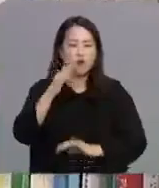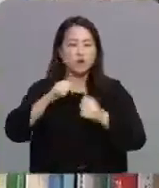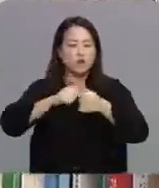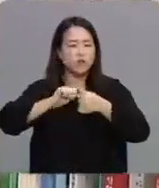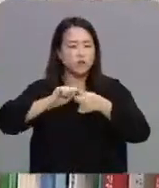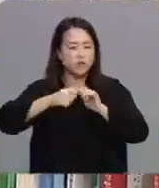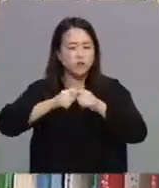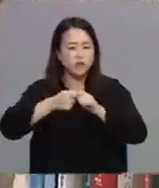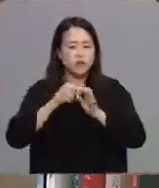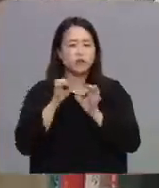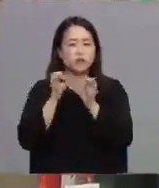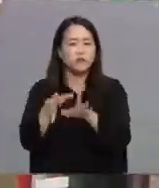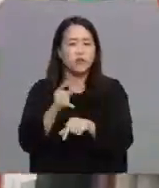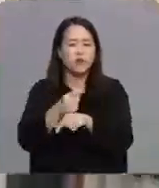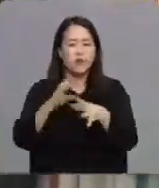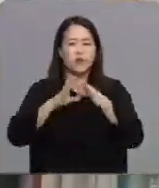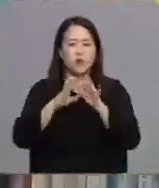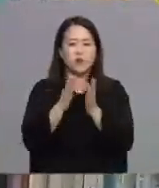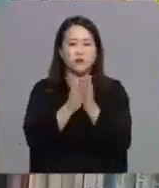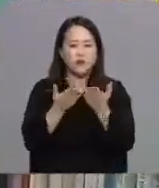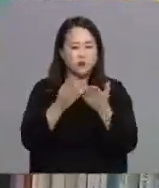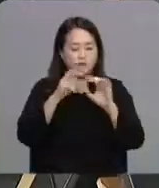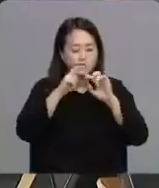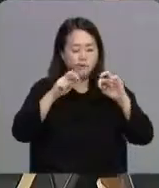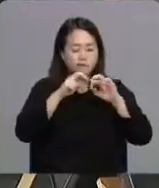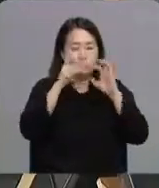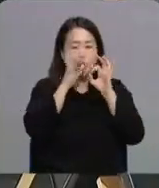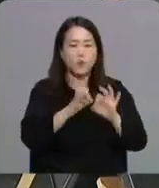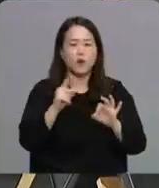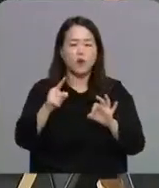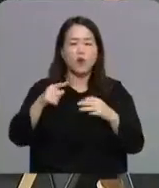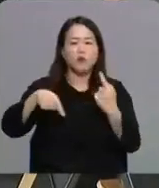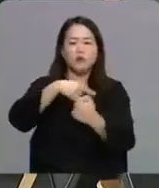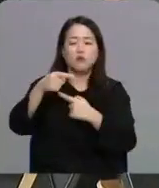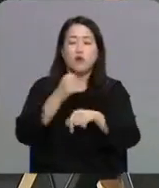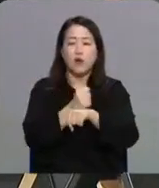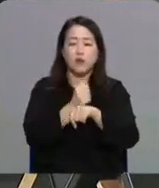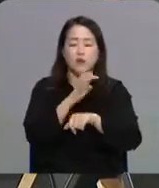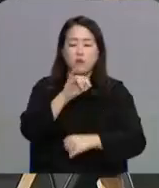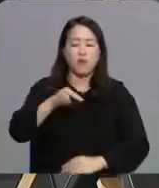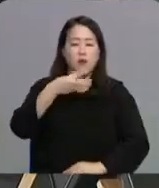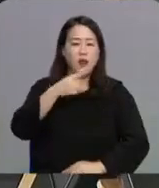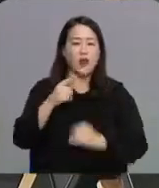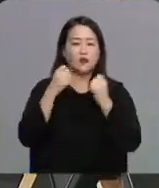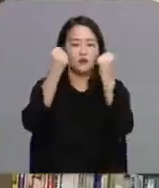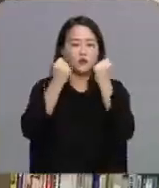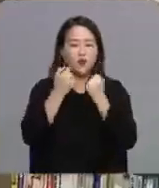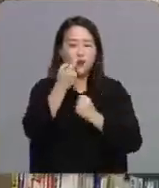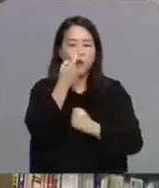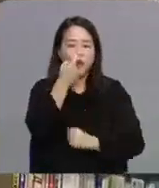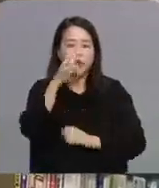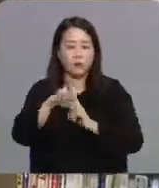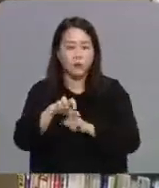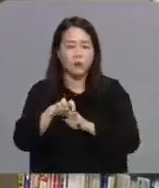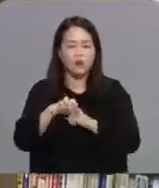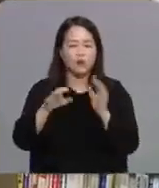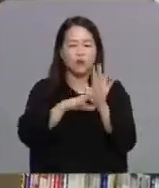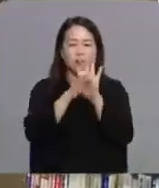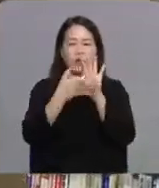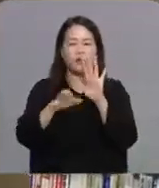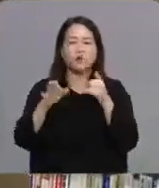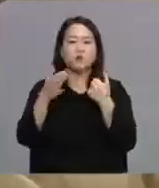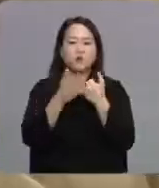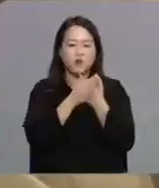서적을 유심히 살펴보고 있습니다. 운영하던 필라테스 학원이 코로나19로 문을 닫아 당장은 재테크에 기대를 걸고